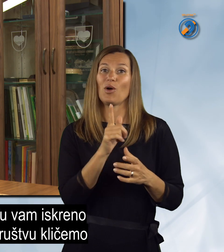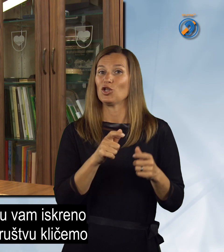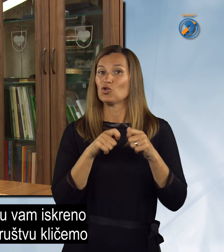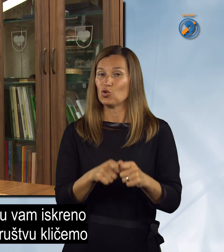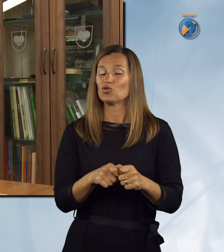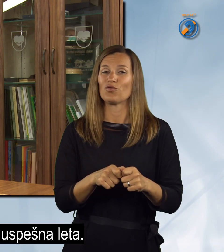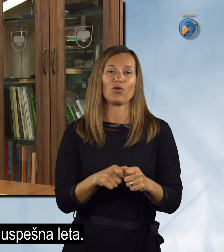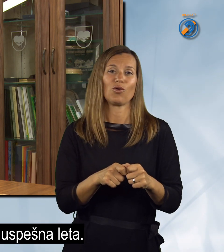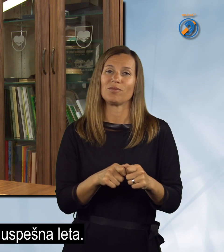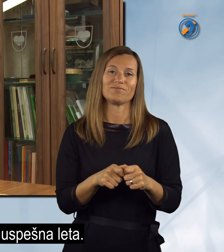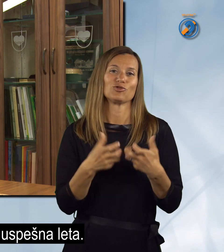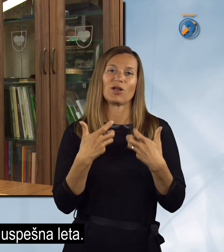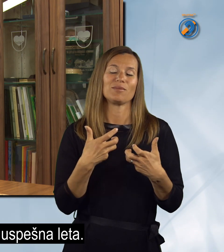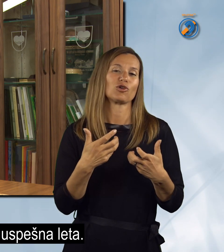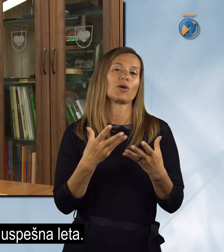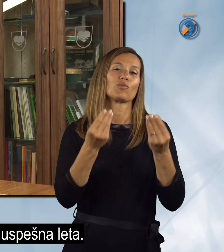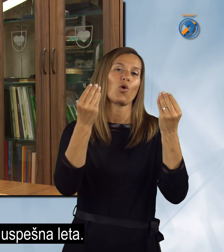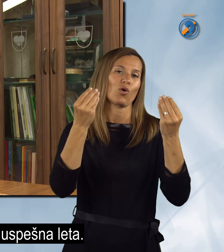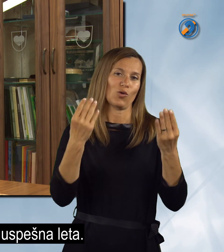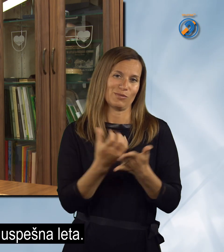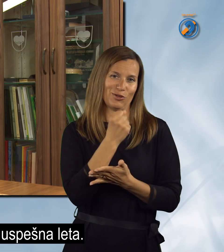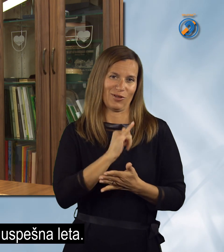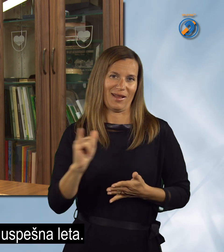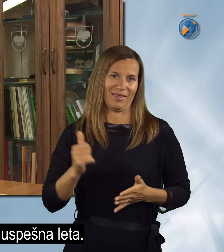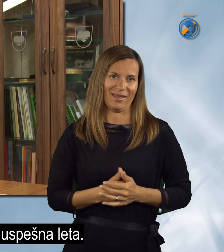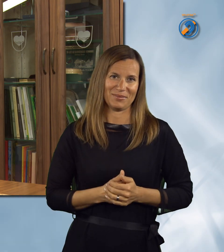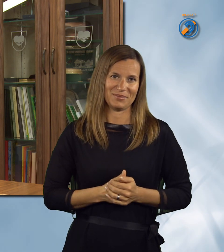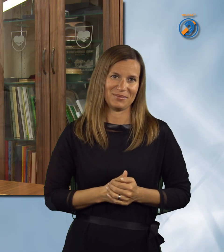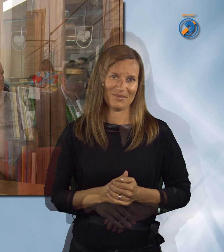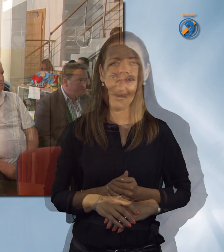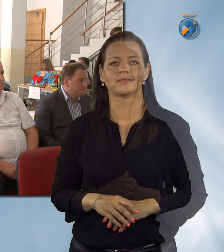in društvu kličemo še na mnoga uspešna leta.